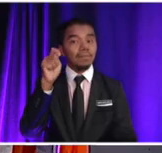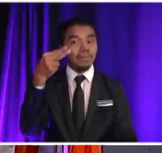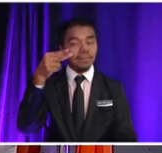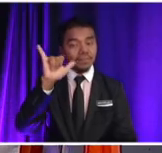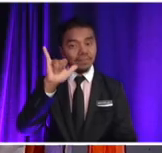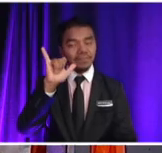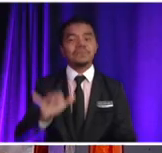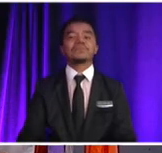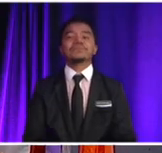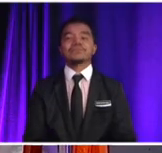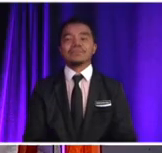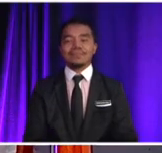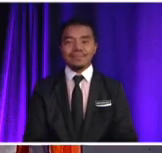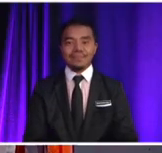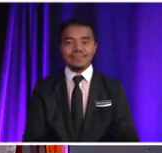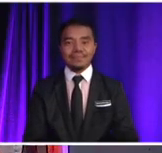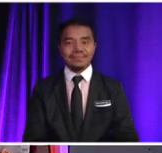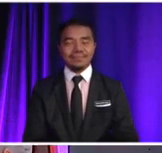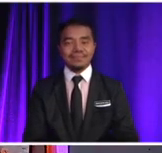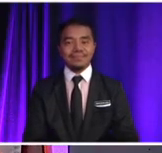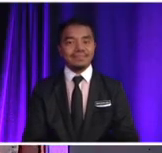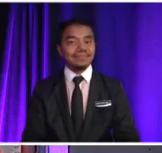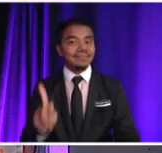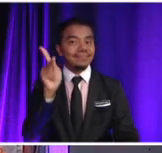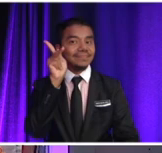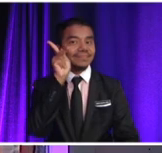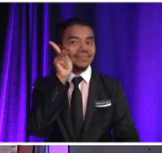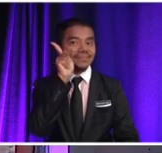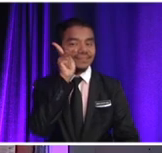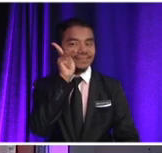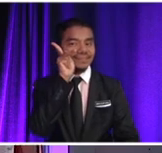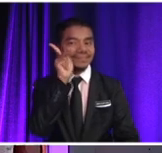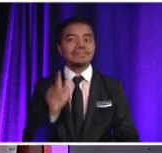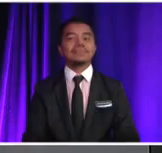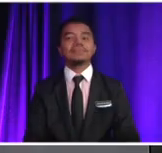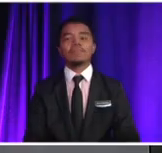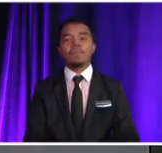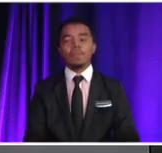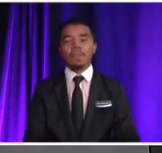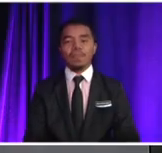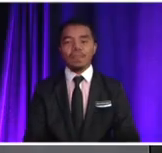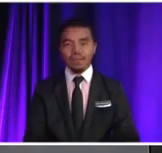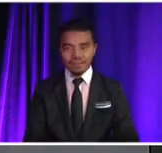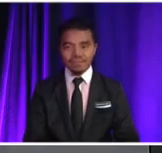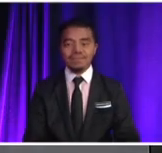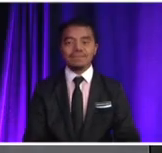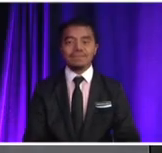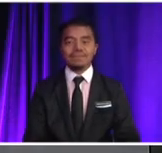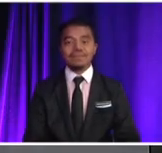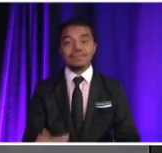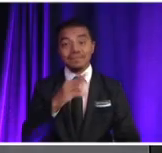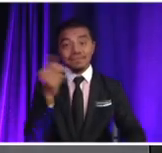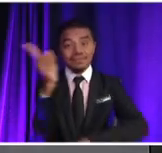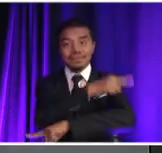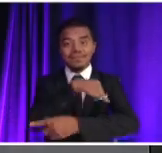berguna daripada SMK tungku putra Bali datang dari Bali Kedah dan hari ini selain